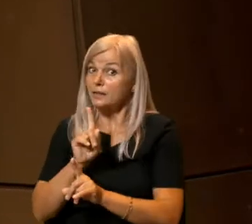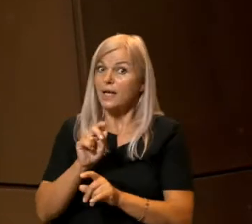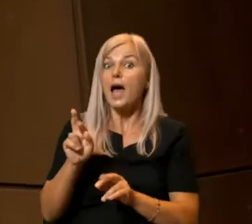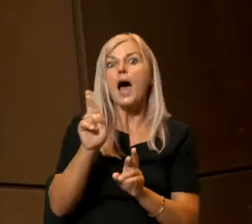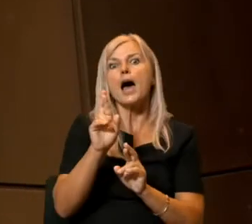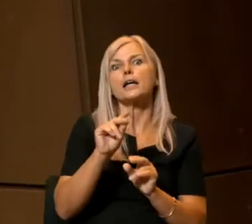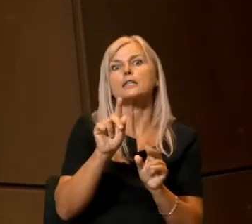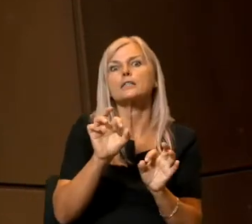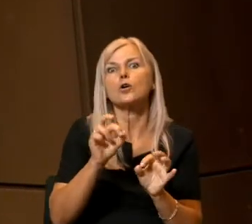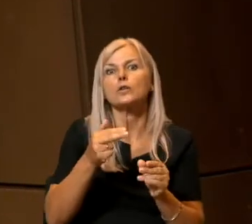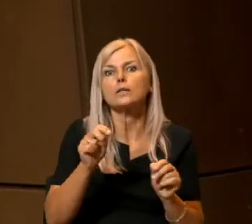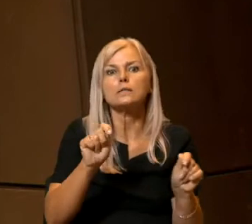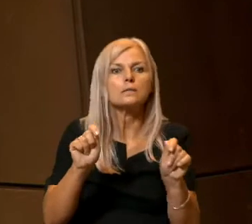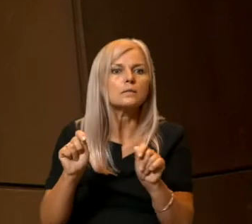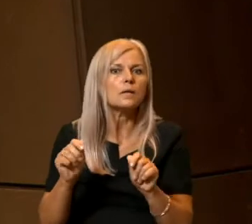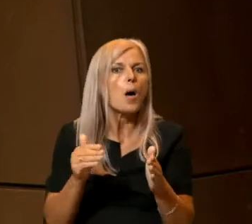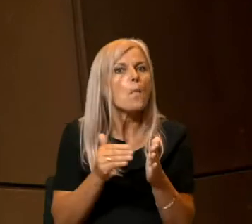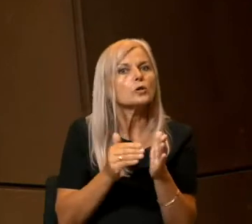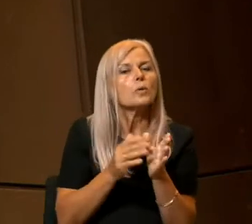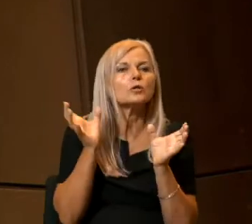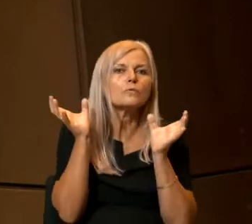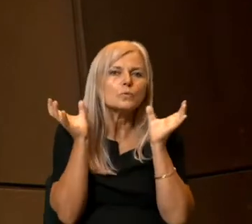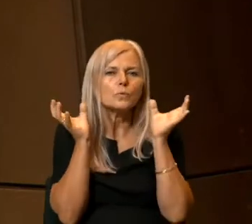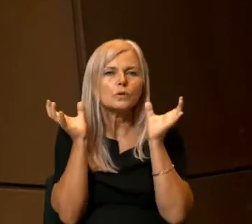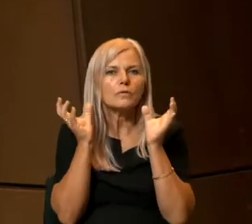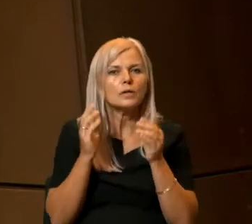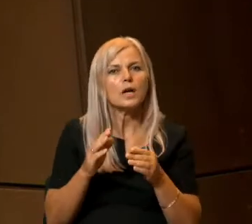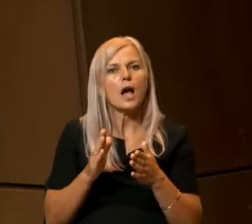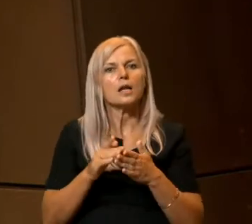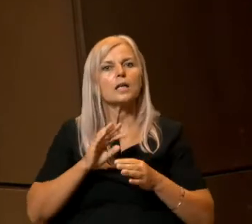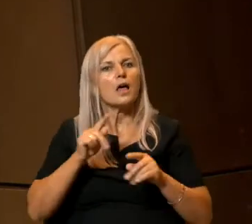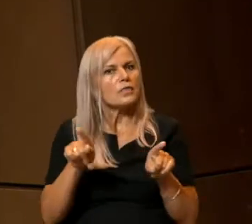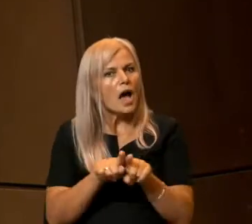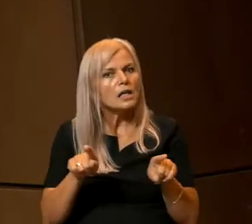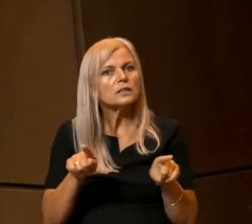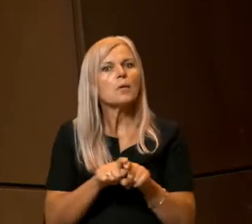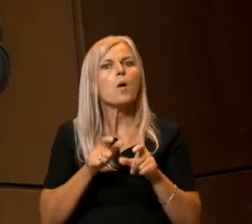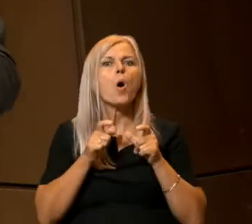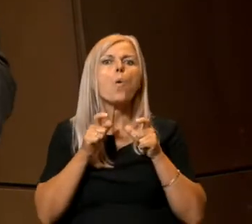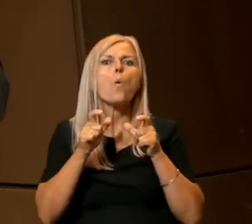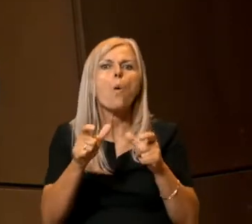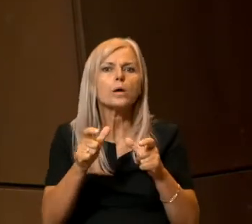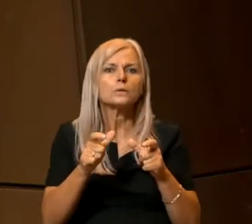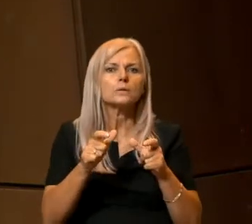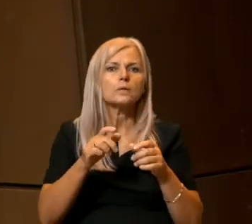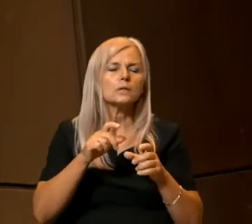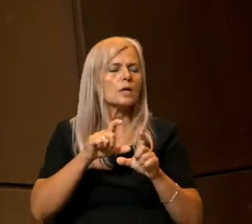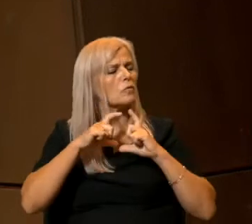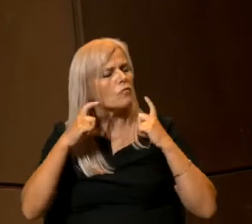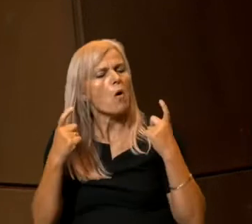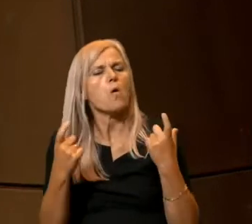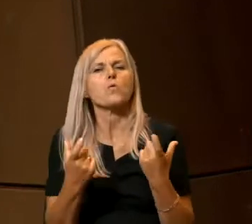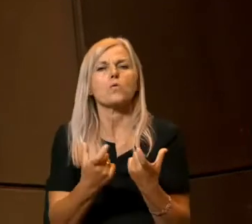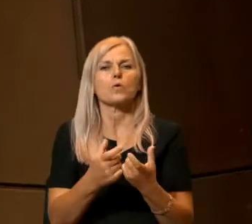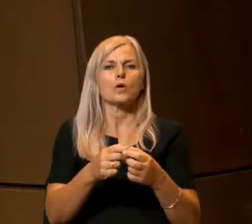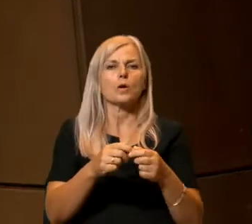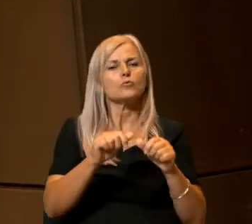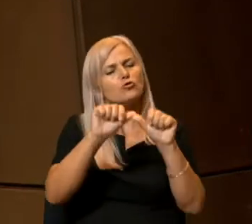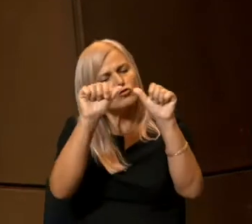oznacza, że należy się wsłuchiwać, ale należy mieć też głos w kolektywnym kształtowaniu